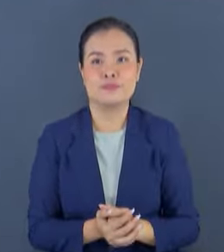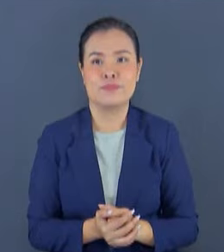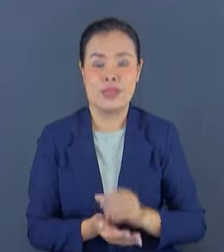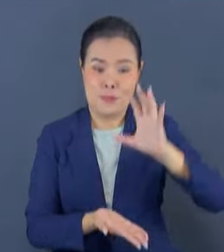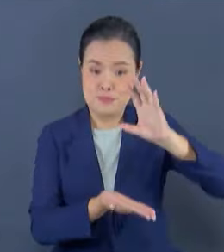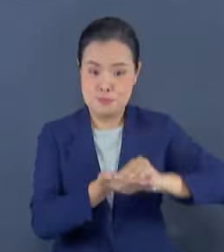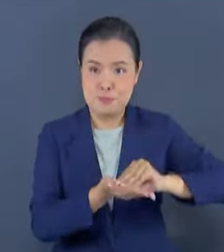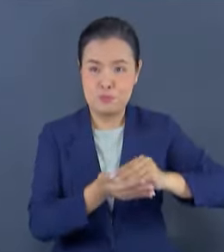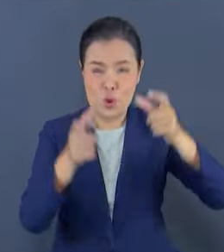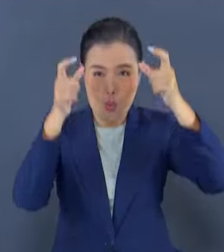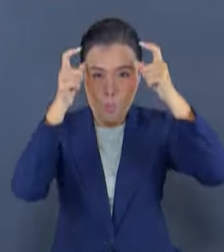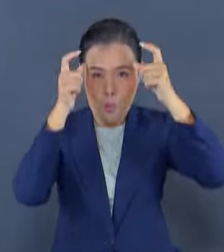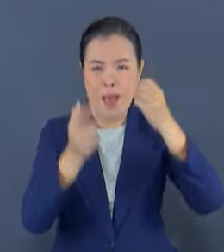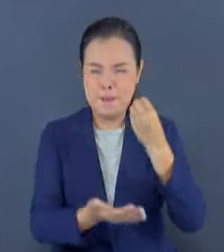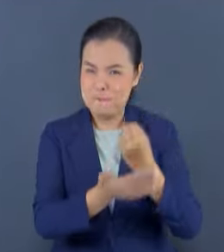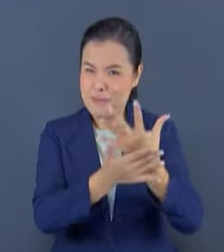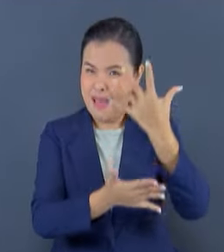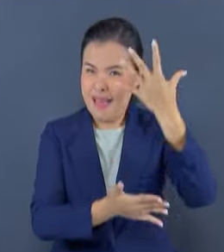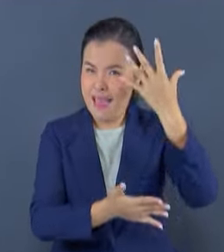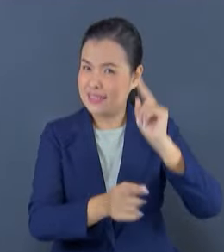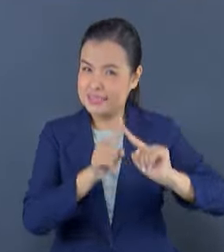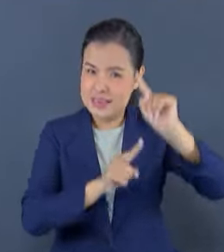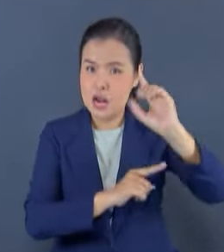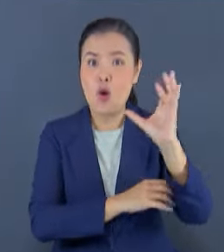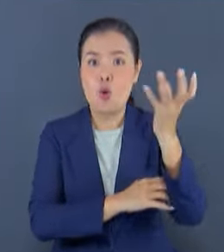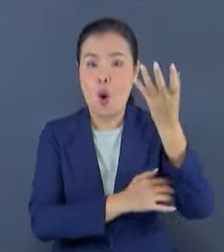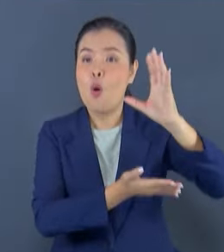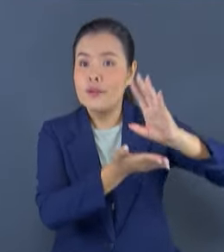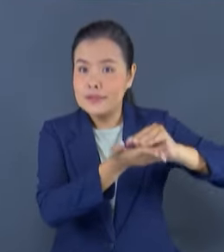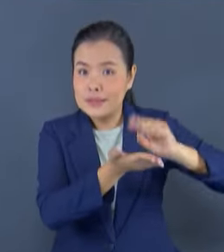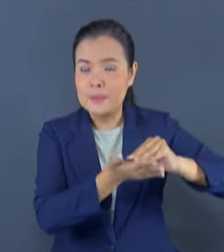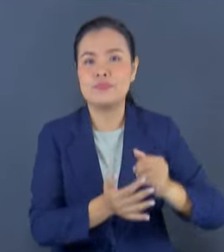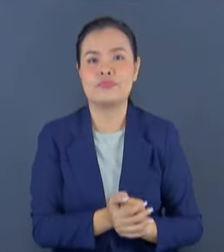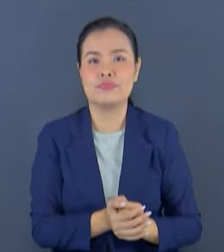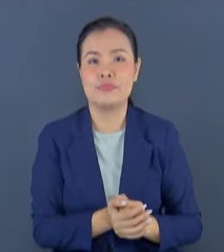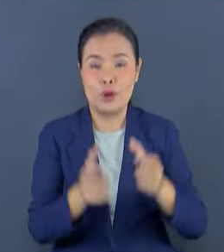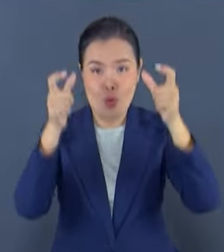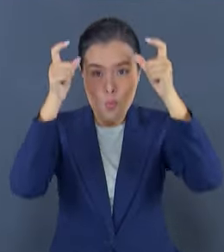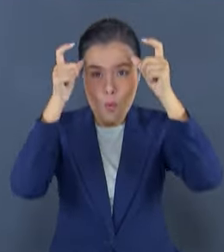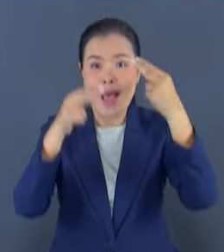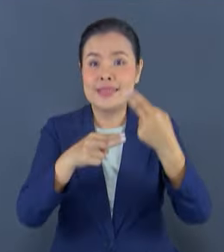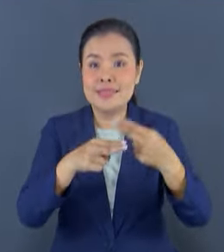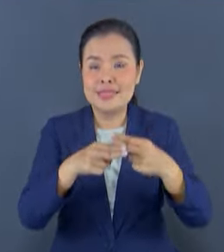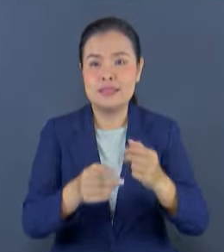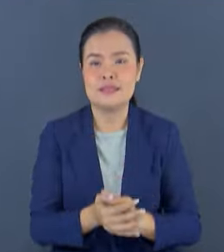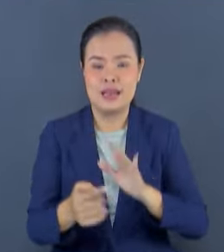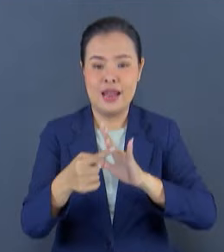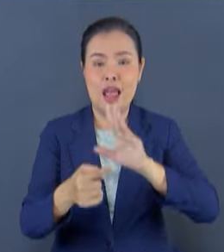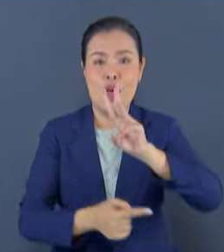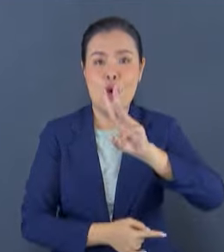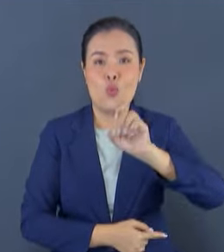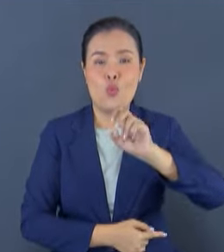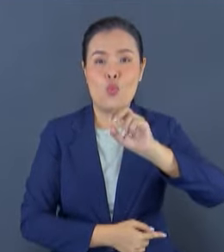บันทึกว่าเป็นวัวที่มีราคาแพงที่สุดในโลกโดย Guinness World Record ครับวัวตัวนี้จริงๆมีชื่อเต็มว่า Vetina